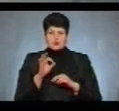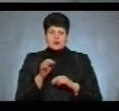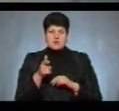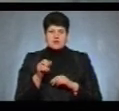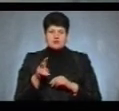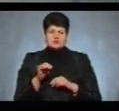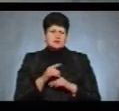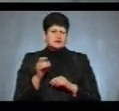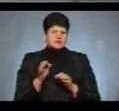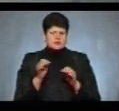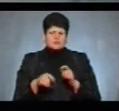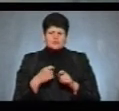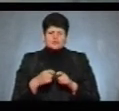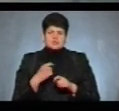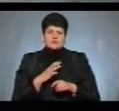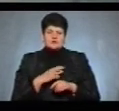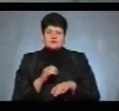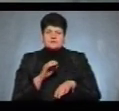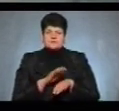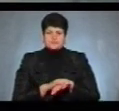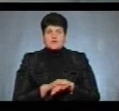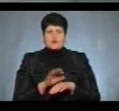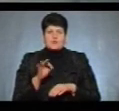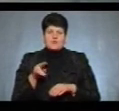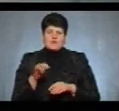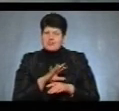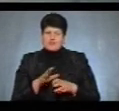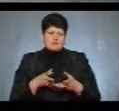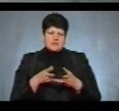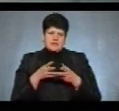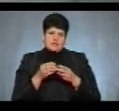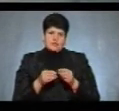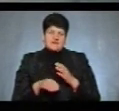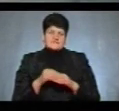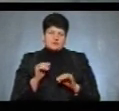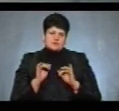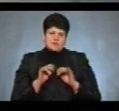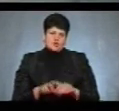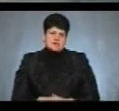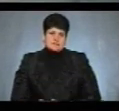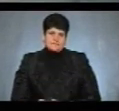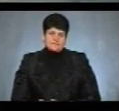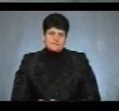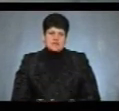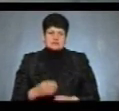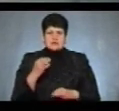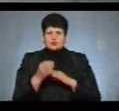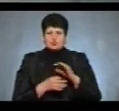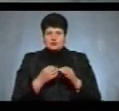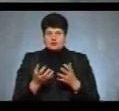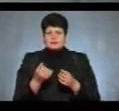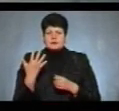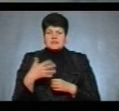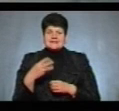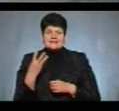Галушки, жодне із порушень, які зафіксували спостерігачі опори, не вплинуло суттєво на виборчий процес. За добу до поліції надійшло